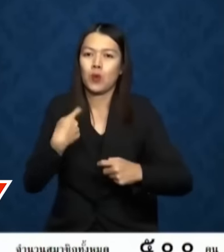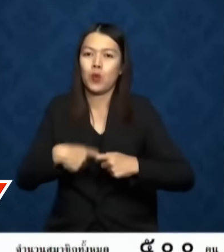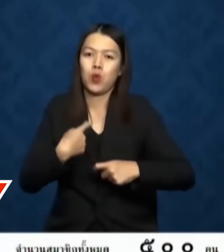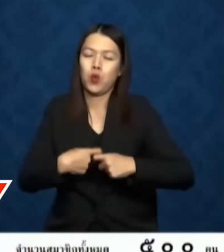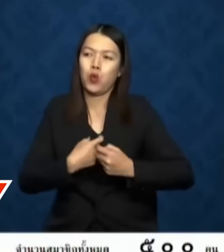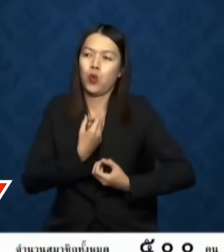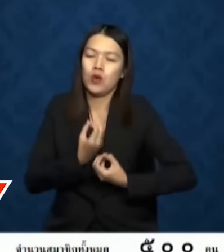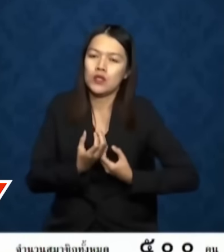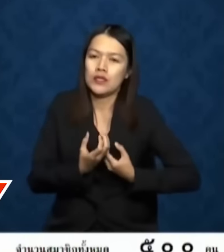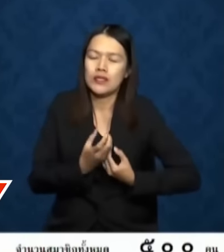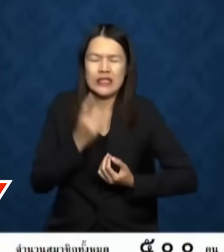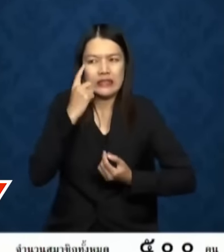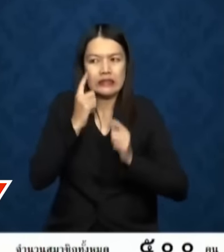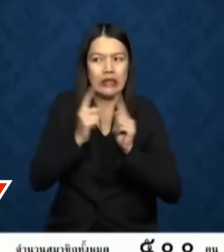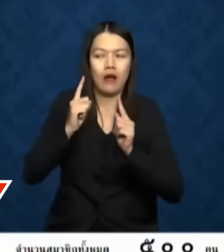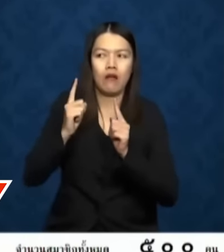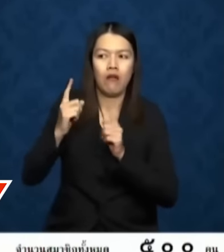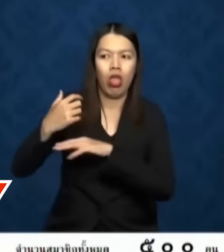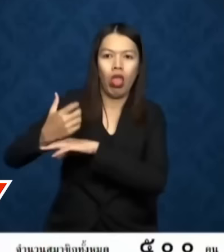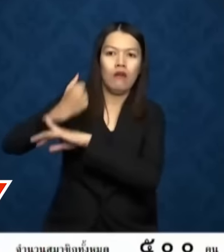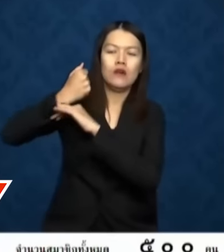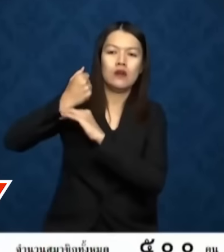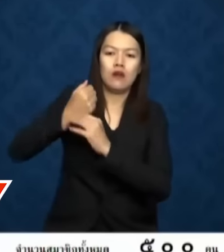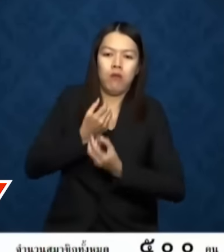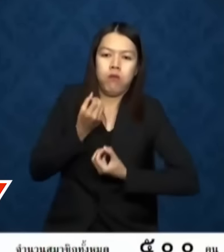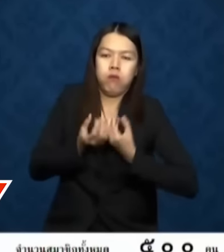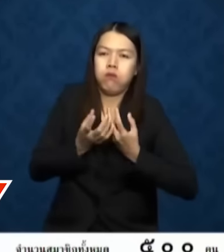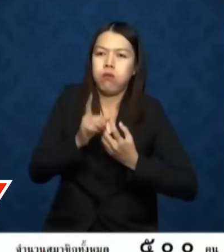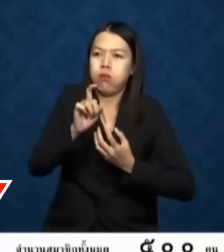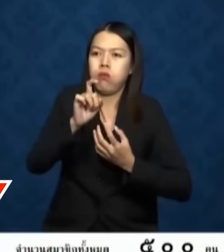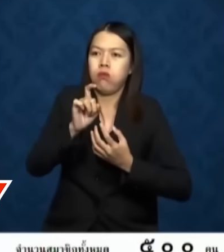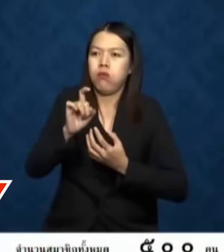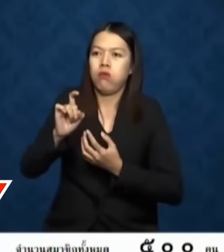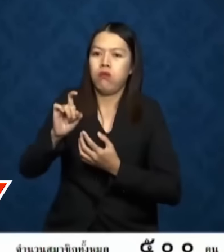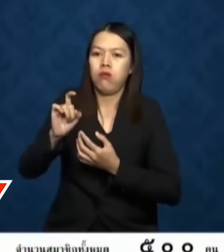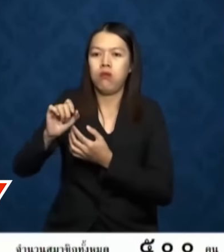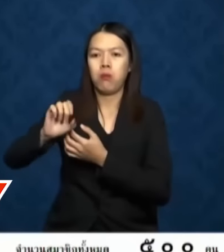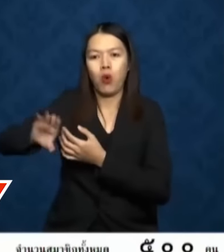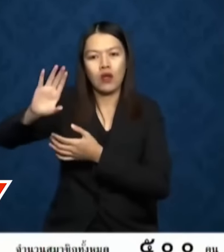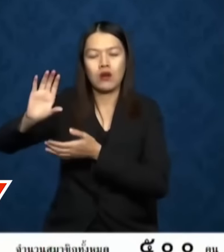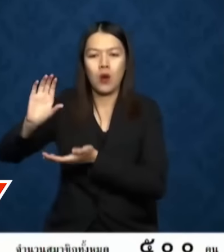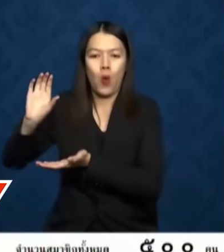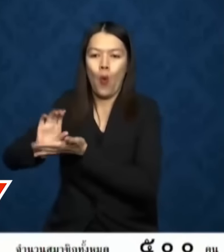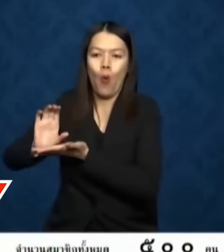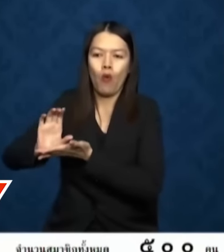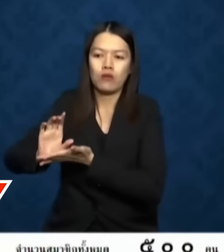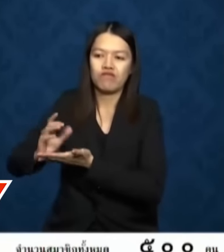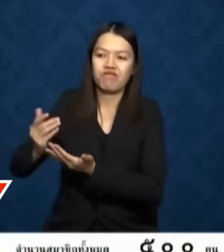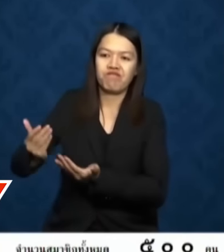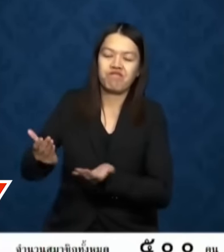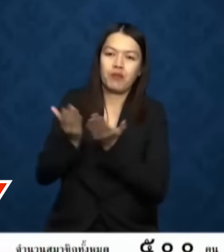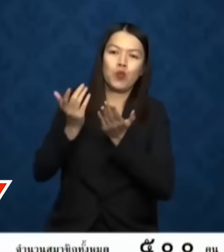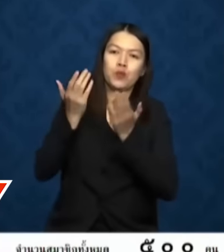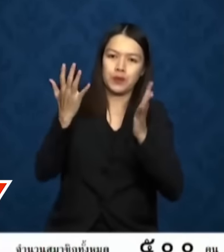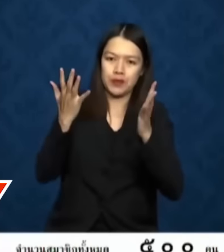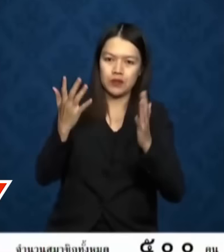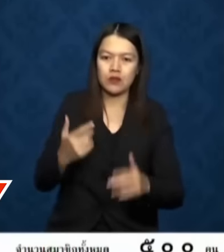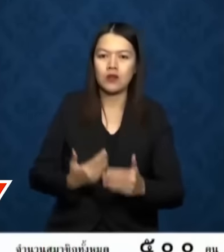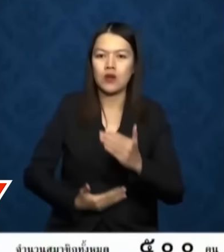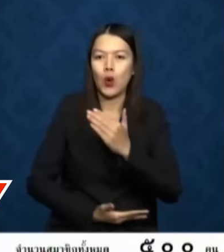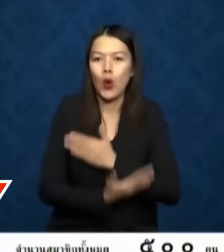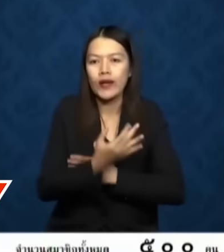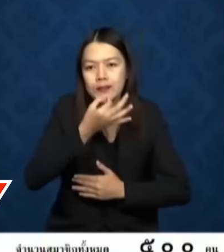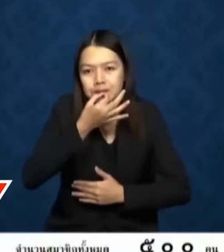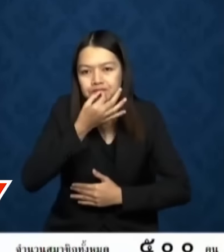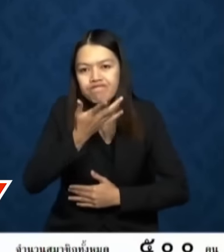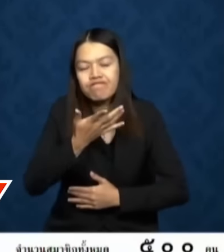ากใครที่มีความเห็นแตกต่างกับผู้มีอำนาจใครที่มีความเห็นแตกต่างกับนายทุนย่อมไม่ได้รับการสนับสนุนย่อมจะเสียโอกาสทางอา